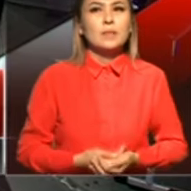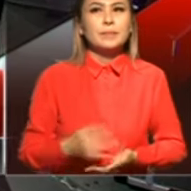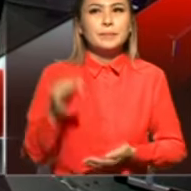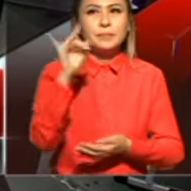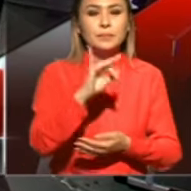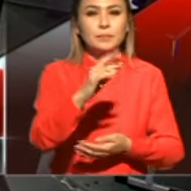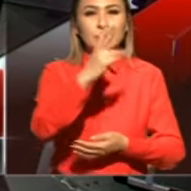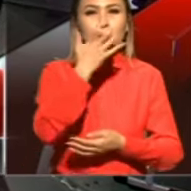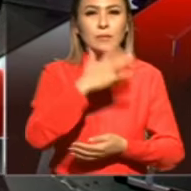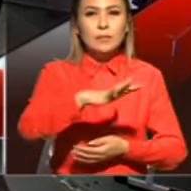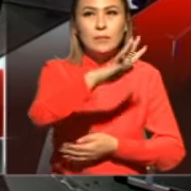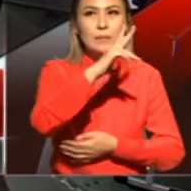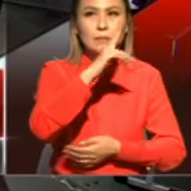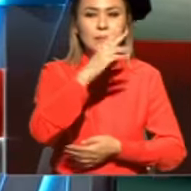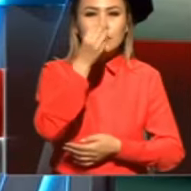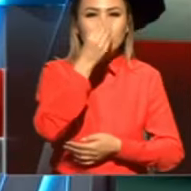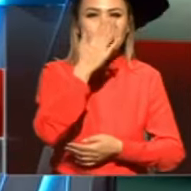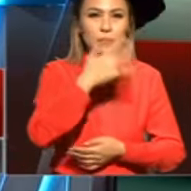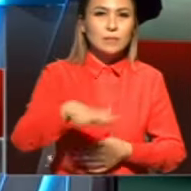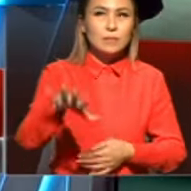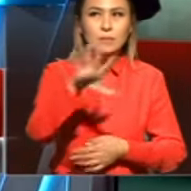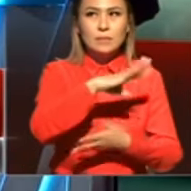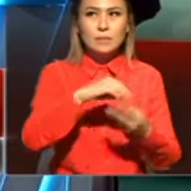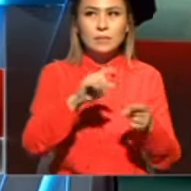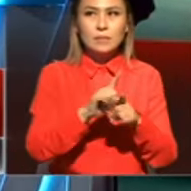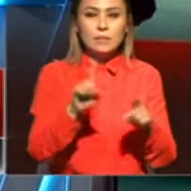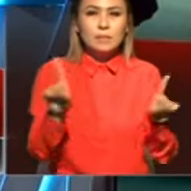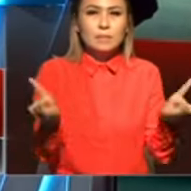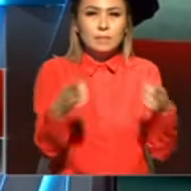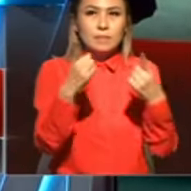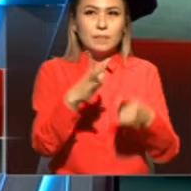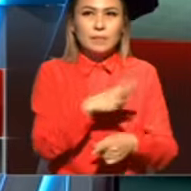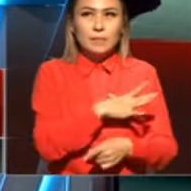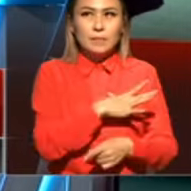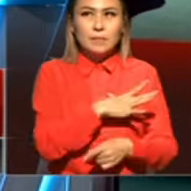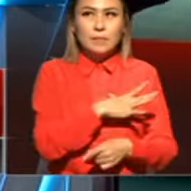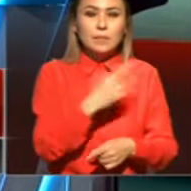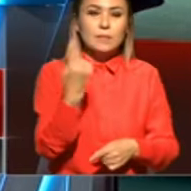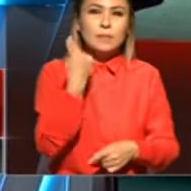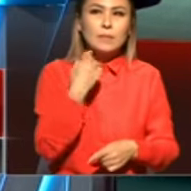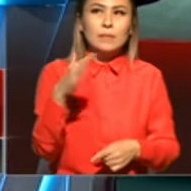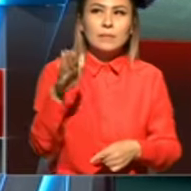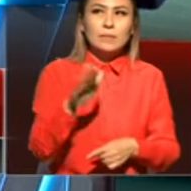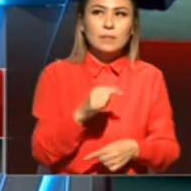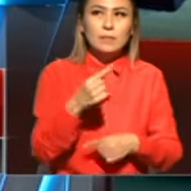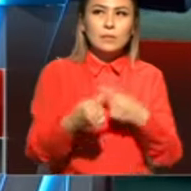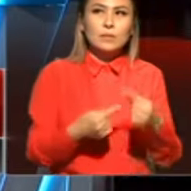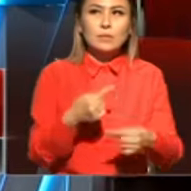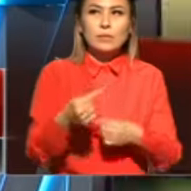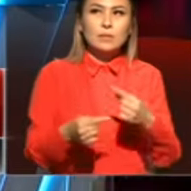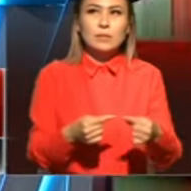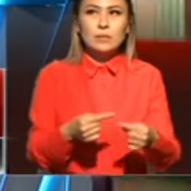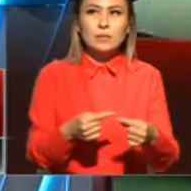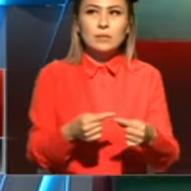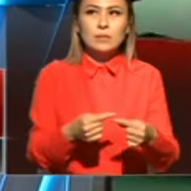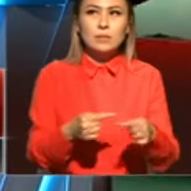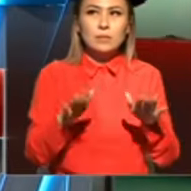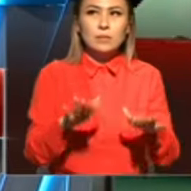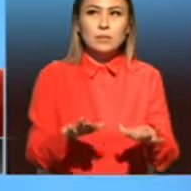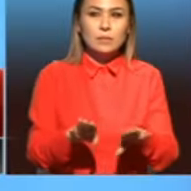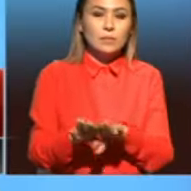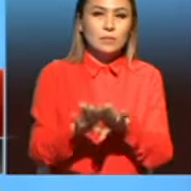Оңтүстік Корея, Жапония елдерінің барлығы солай дамыған. Яғни қарыз алу арқылы среди равных